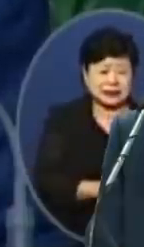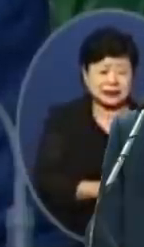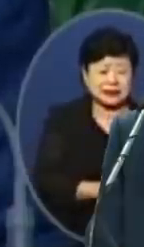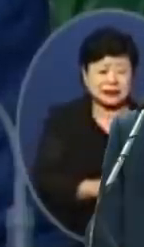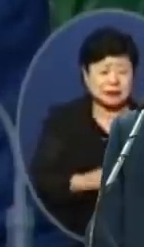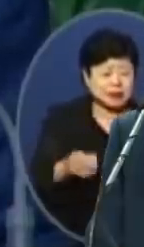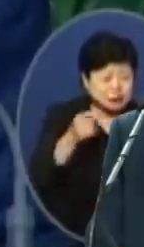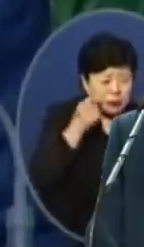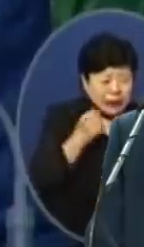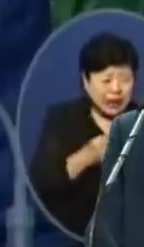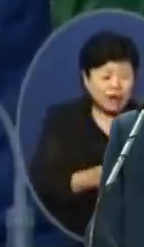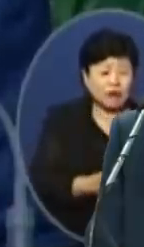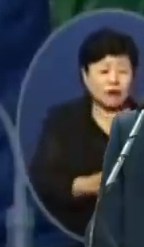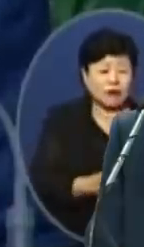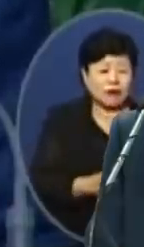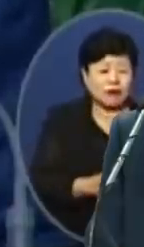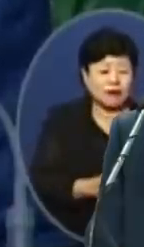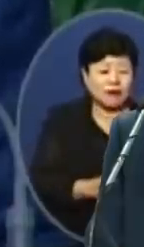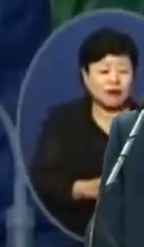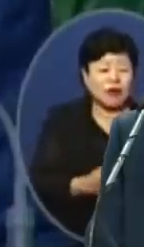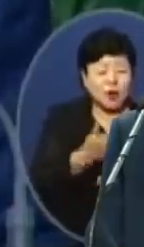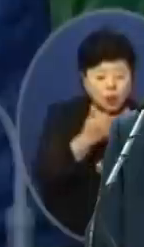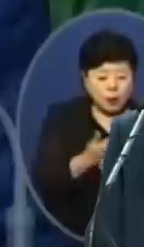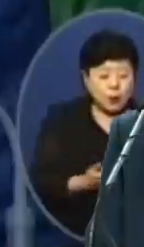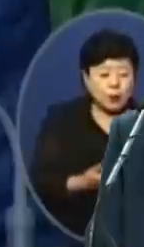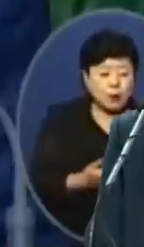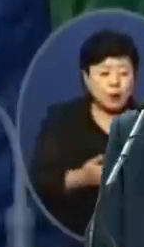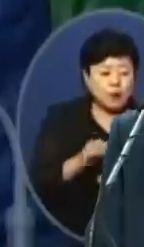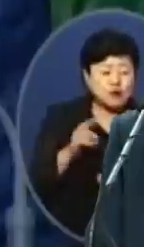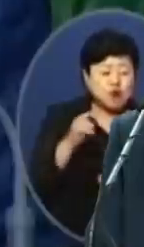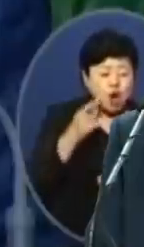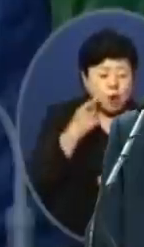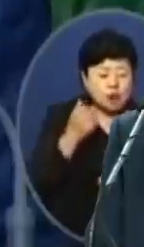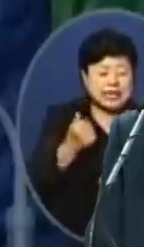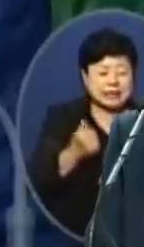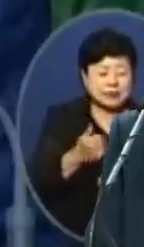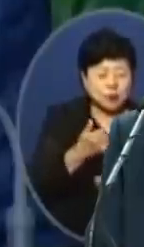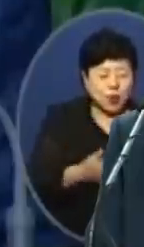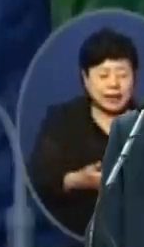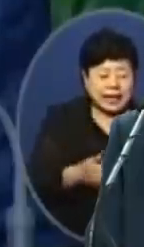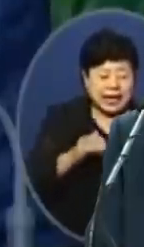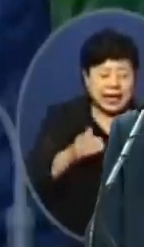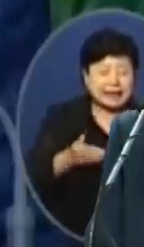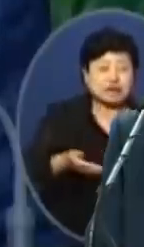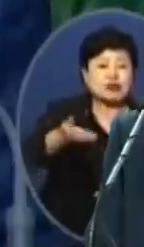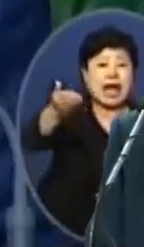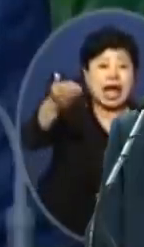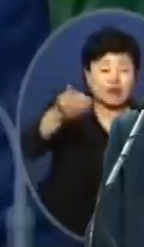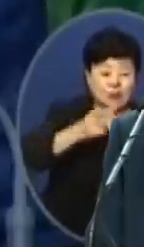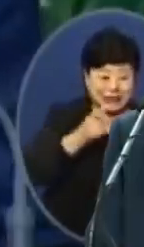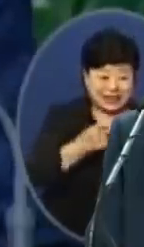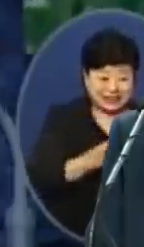수 없어 어떻게 할 거니까 그 중에 한 사람이 조지 뮬러 고아원에 갖다 주자. 지금은